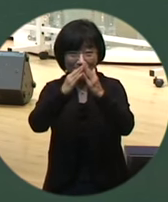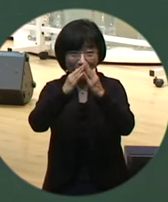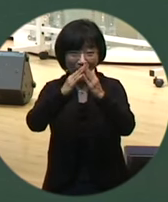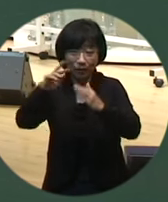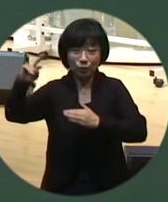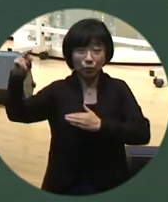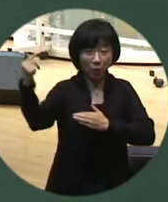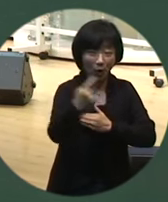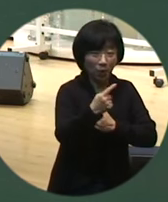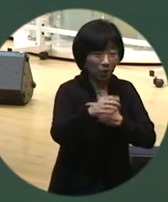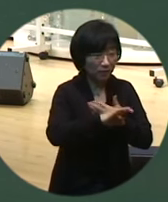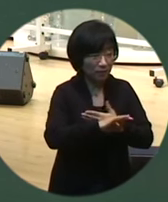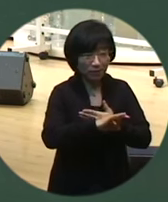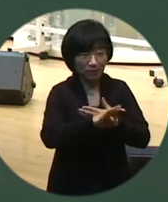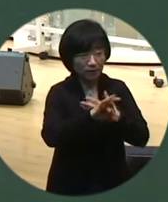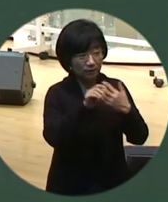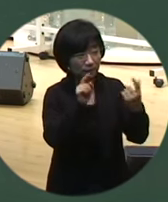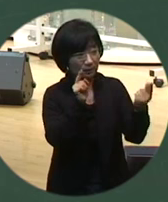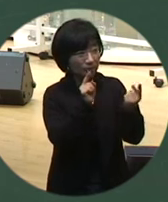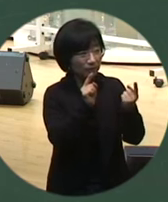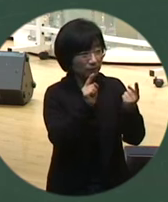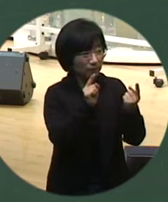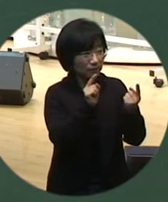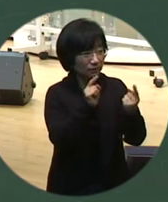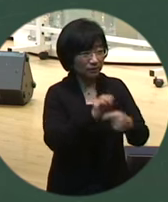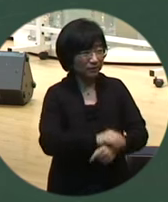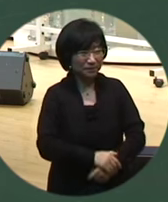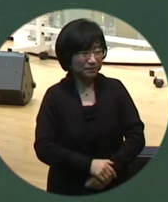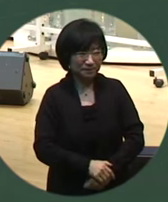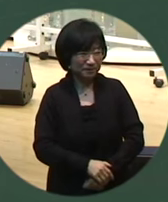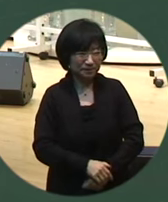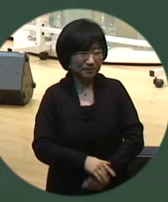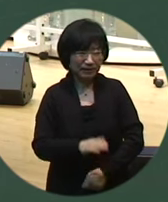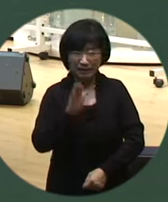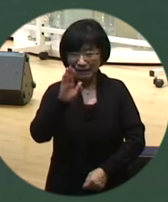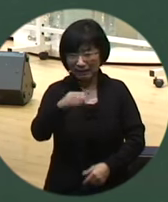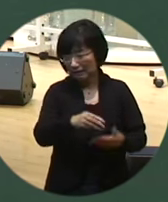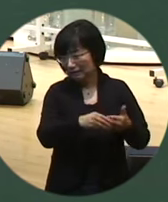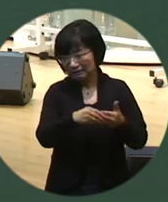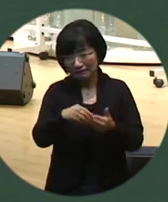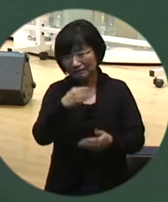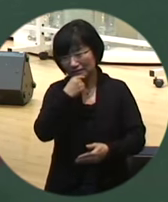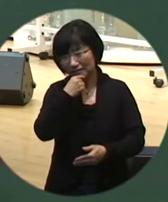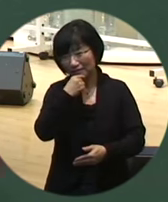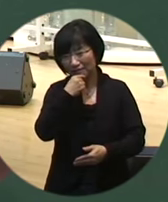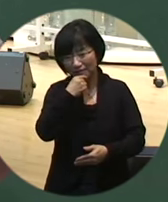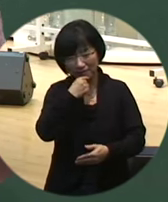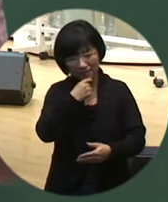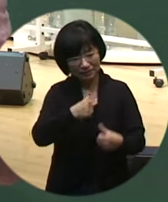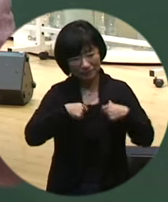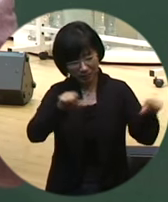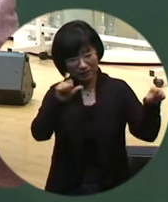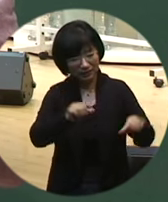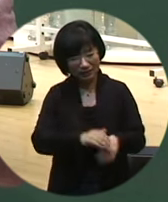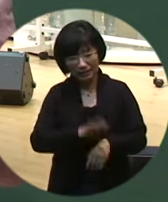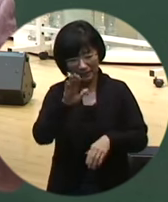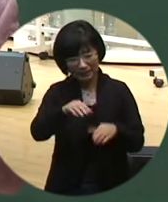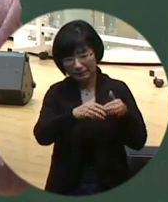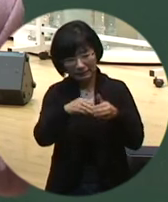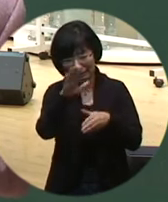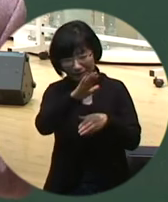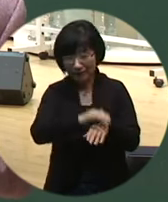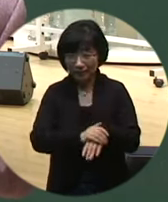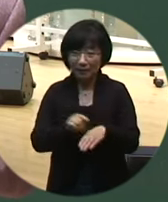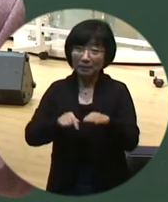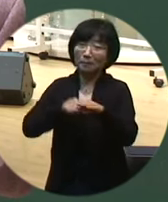nag at me when I'm at home. 밖에서는요 그런 마음이 든다니까. But when I'm outside the home, I really want to bring her. 그 마음이 식어져. And so, but when I come home, 나오면 또 그 생각